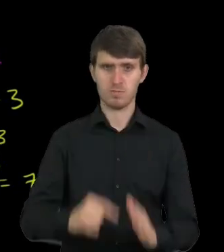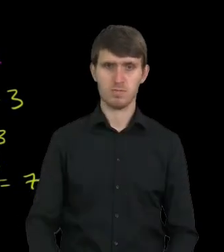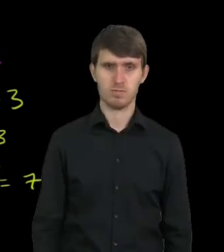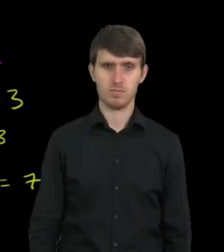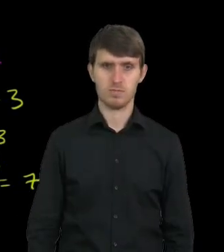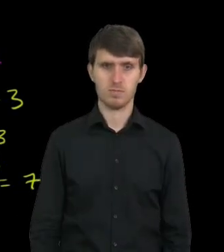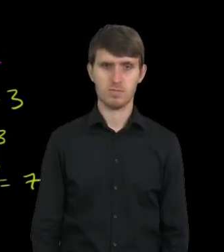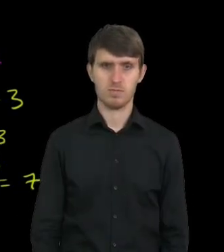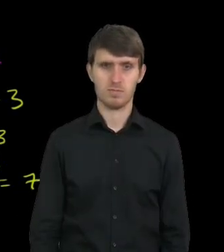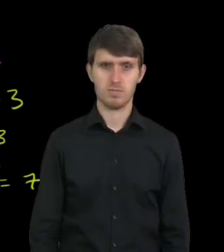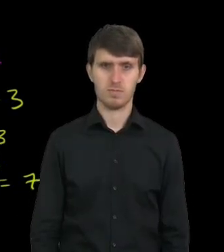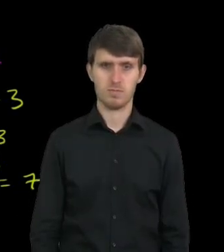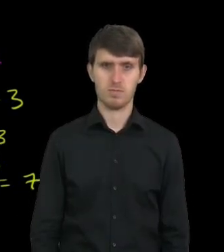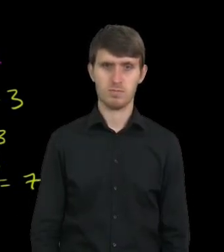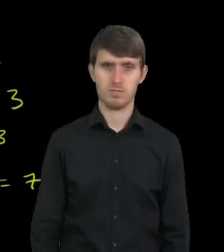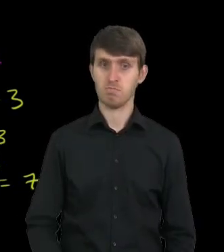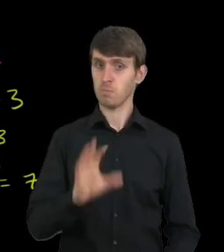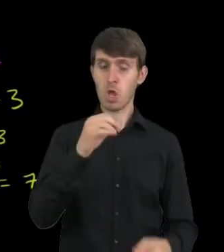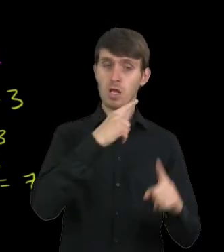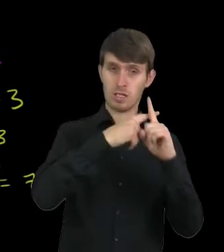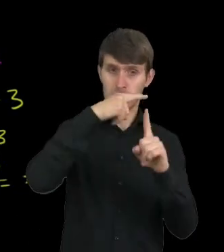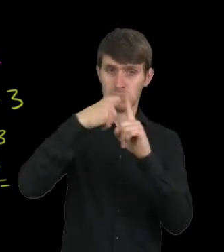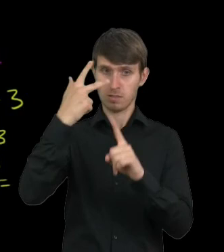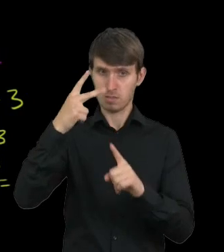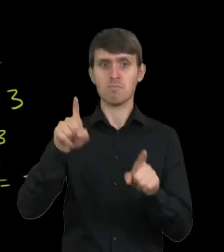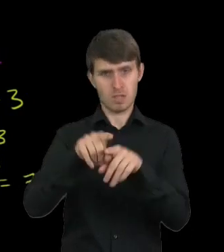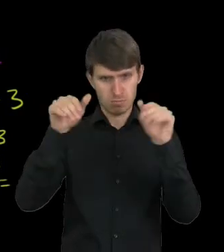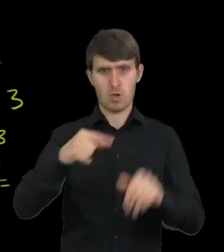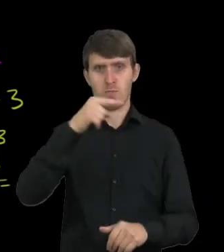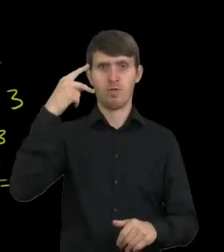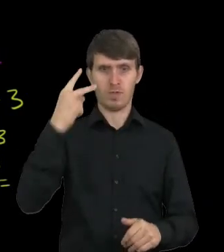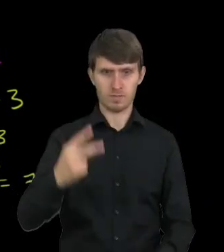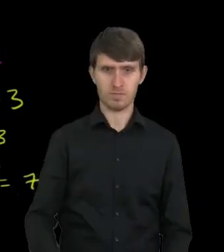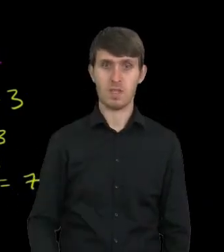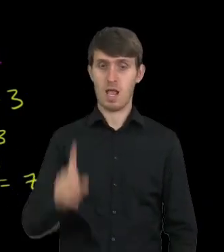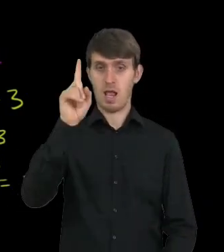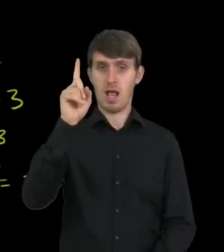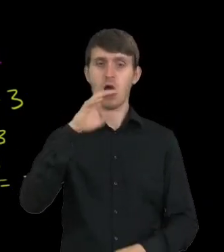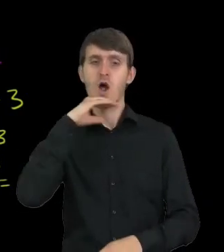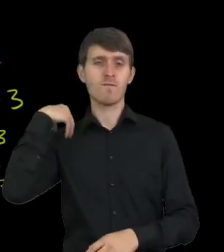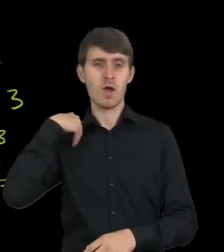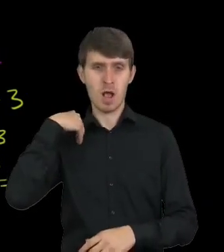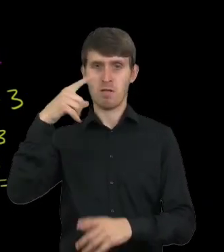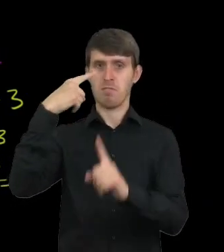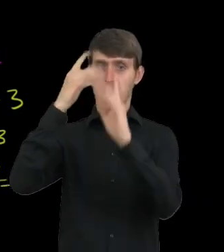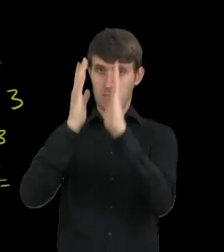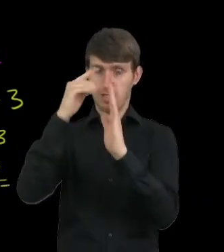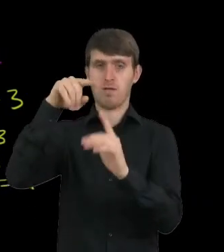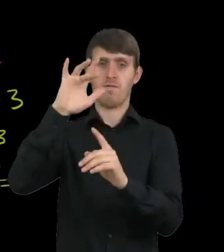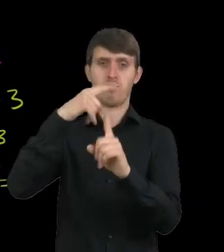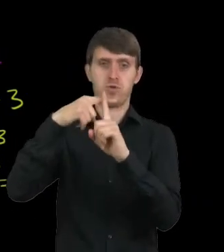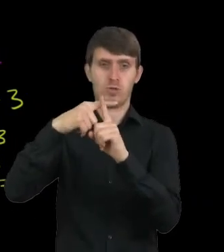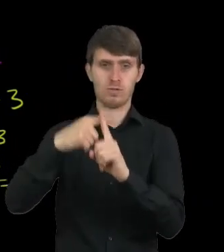Zauważcie, tu w wartości bezwzględnej jest liczba ujemna, bo uznaliśmy, że x plus 3 może być równe minus 2. Natomiast